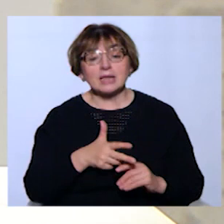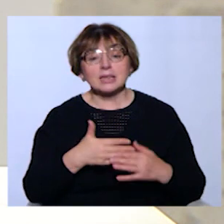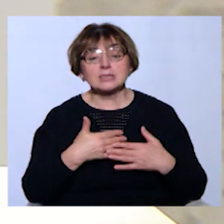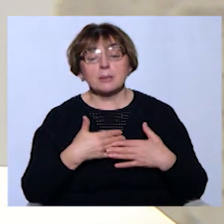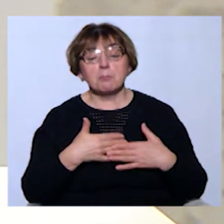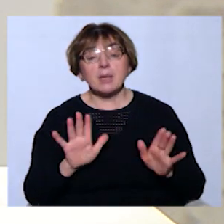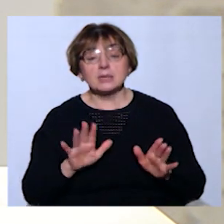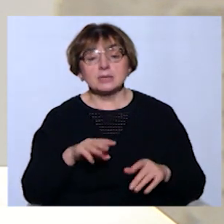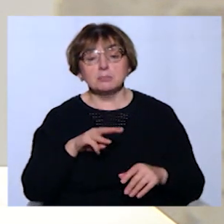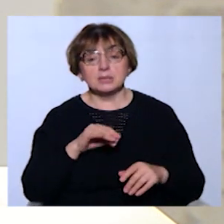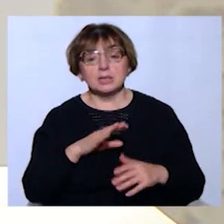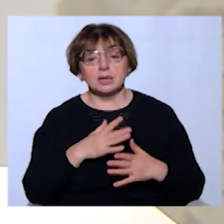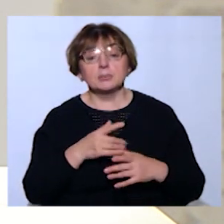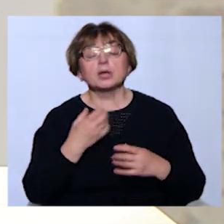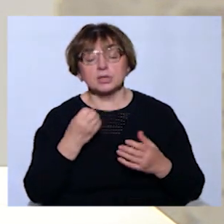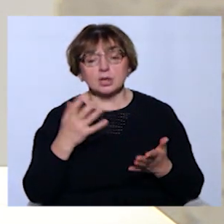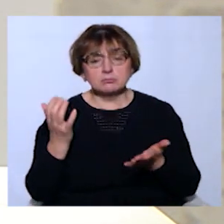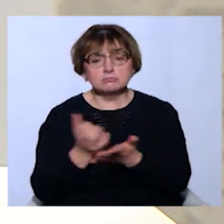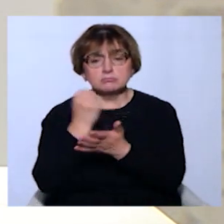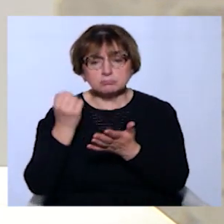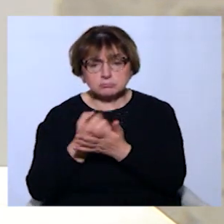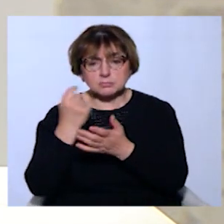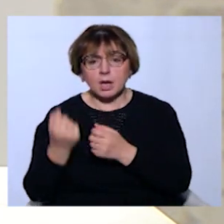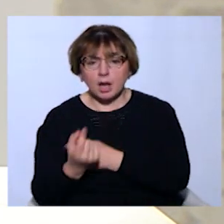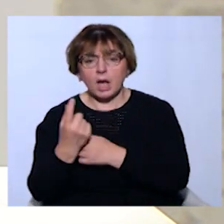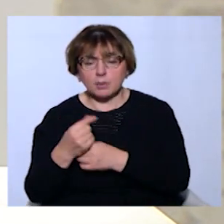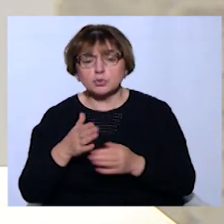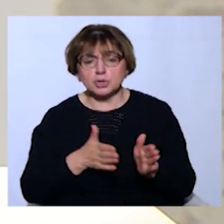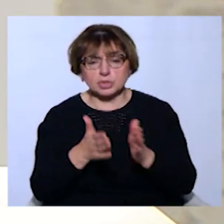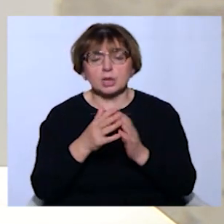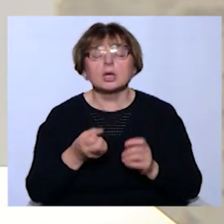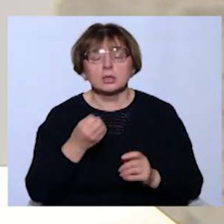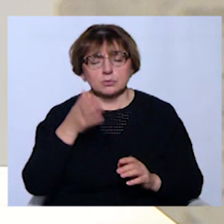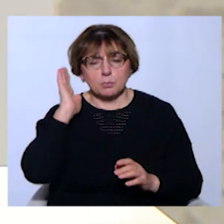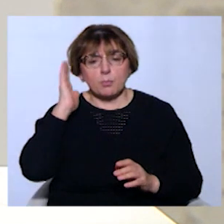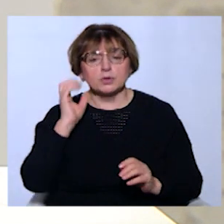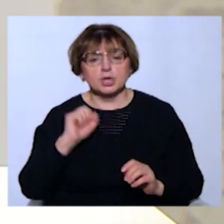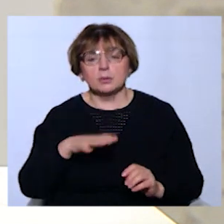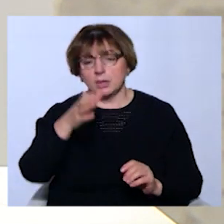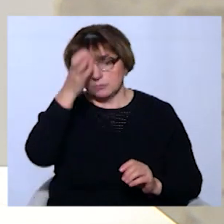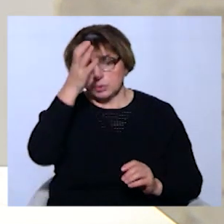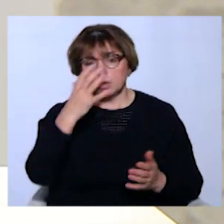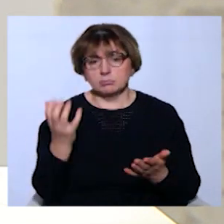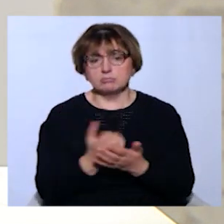და კიდევ აღმოჩენის გზაზე ვარ. შეიძლება ახალი მინერალები კიდევ აღმოაჩინოს